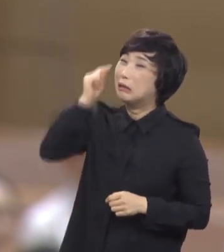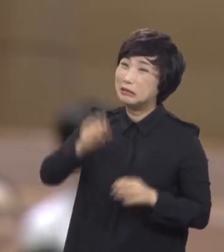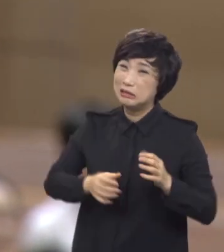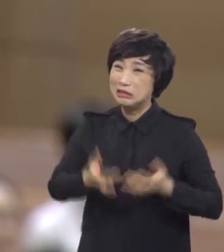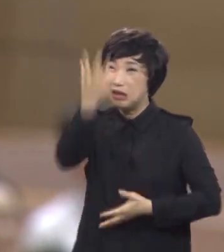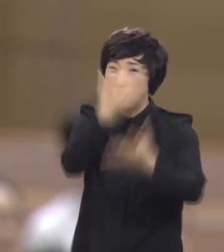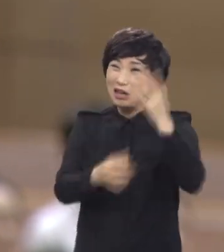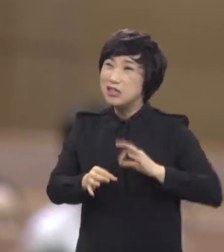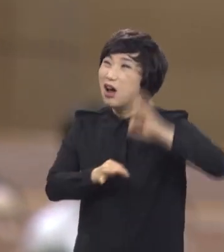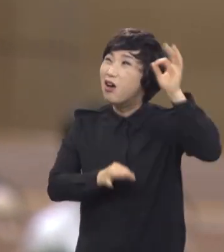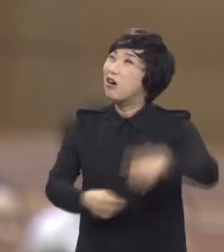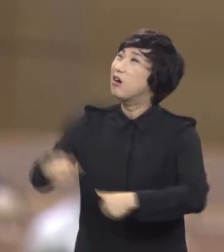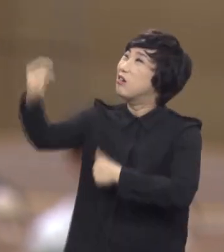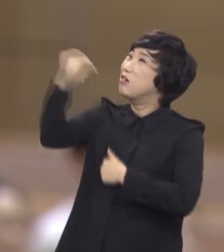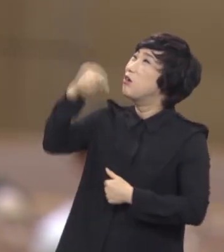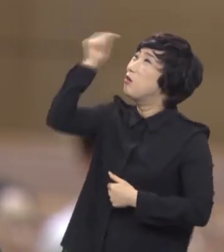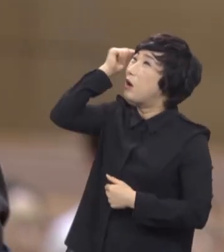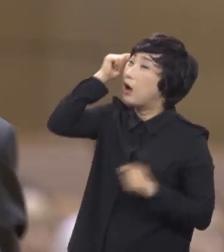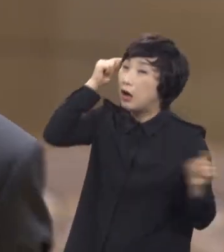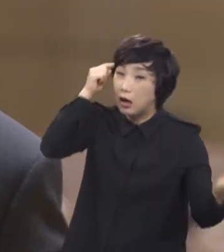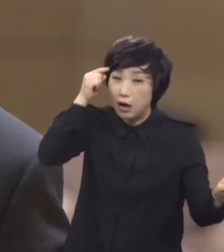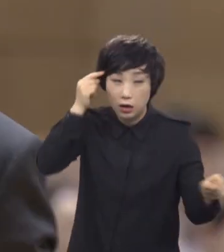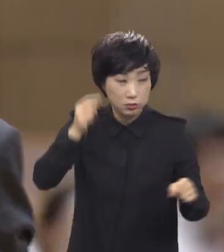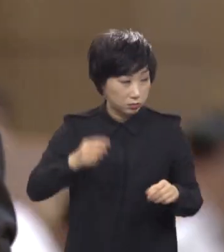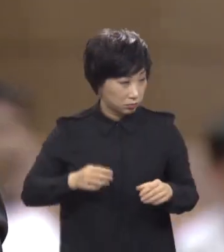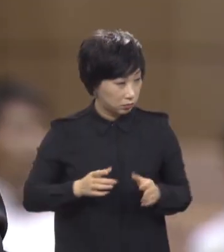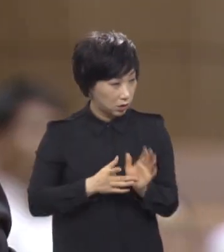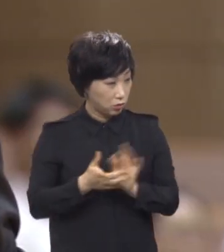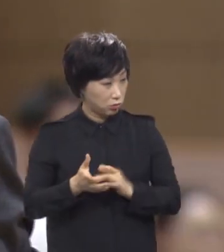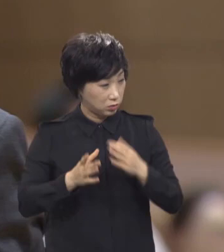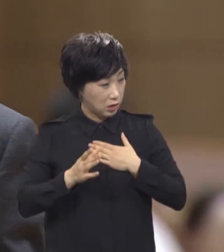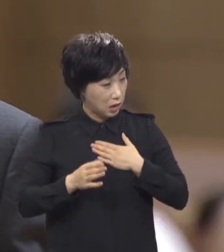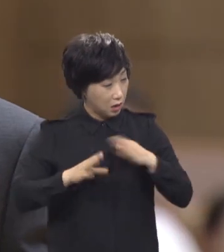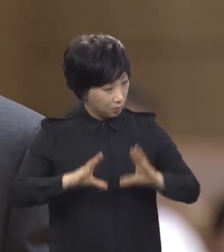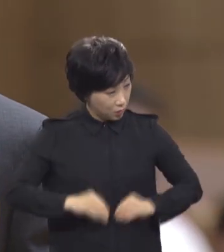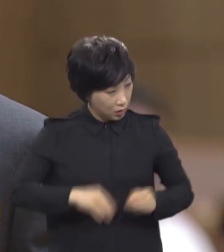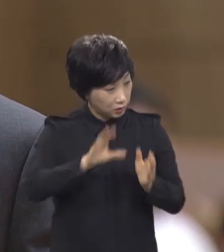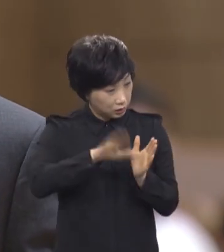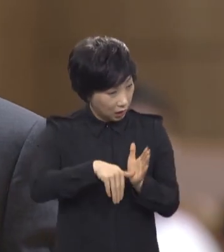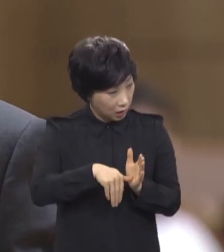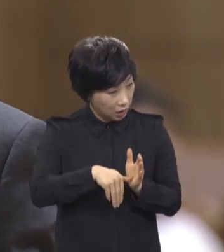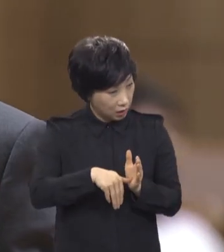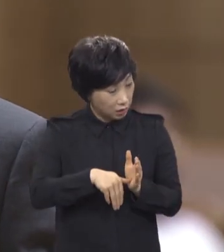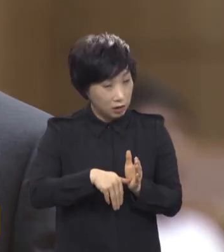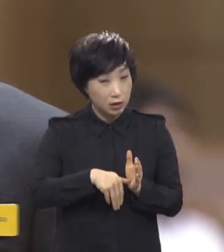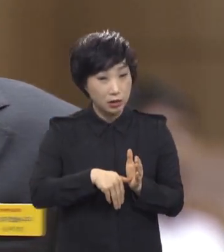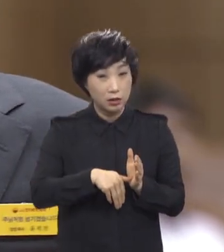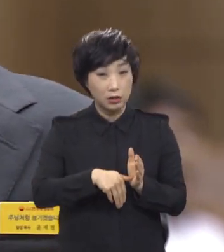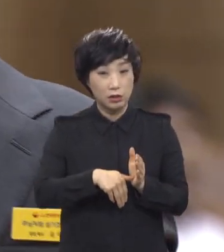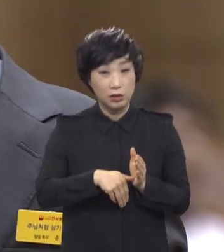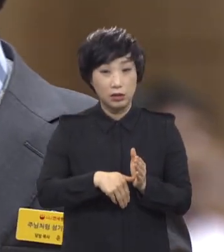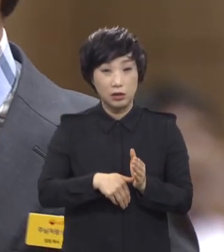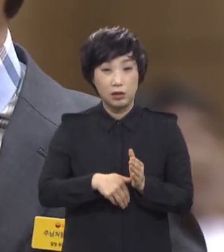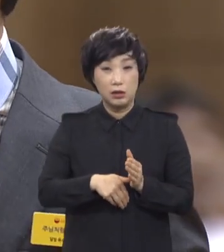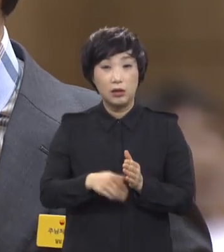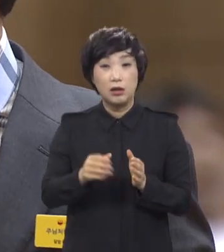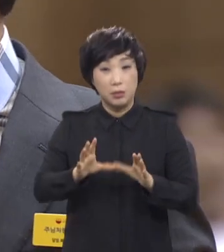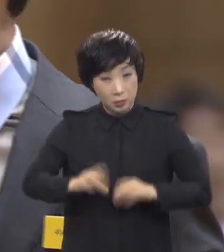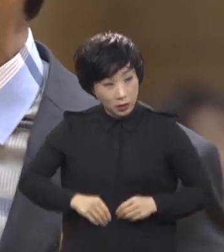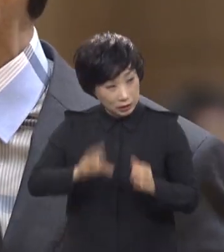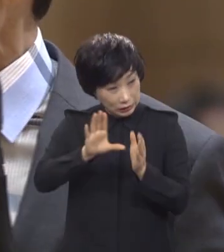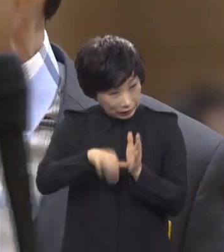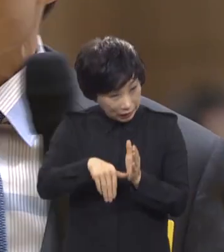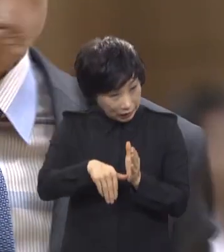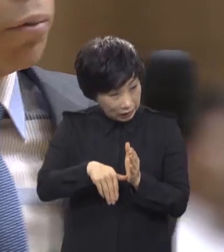불로 들어가라고 하십니까 내가 줄였을 때 내가 줄였을 때